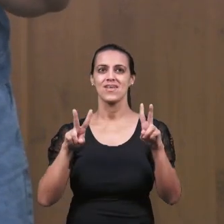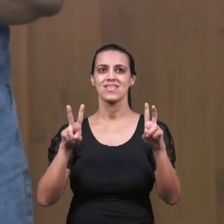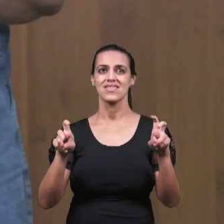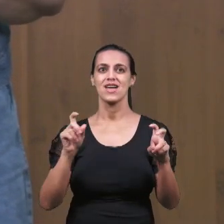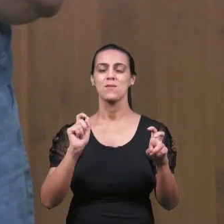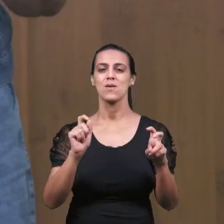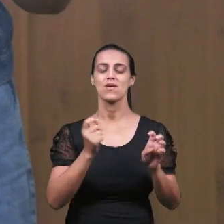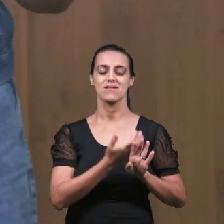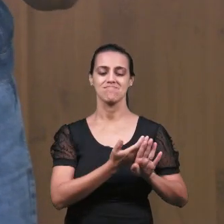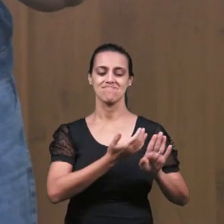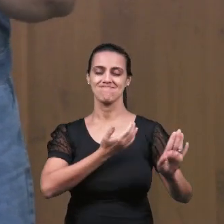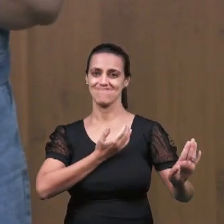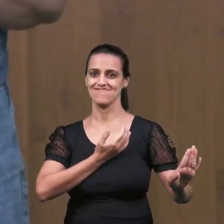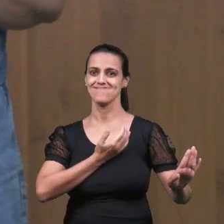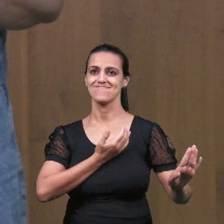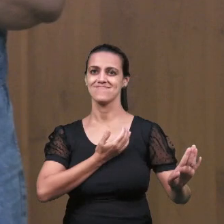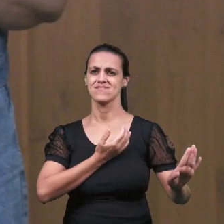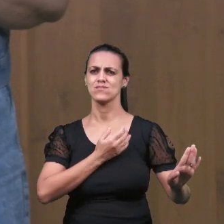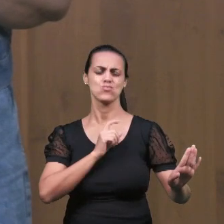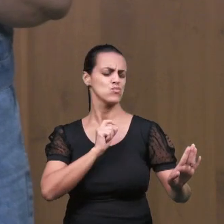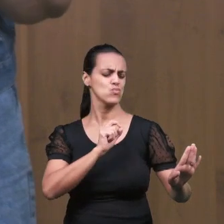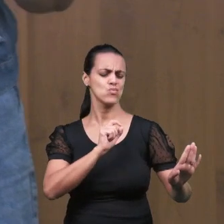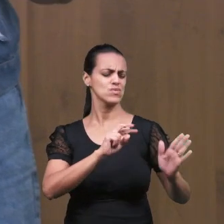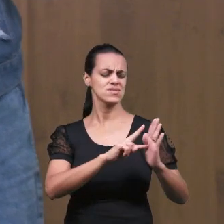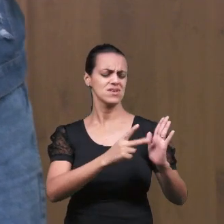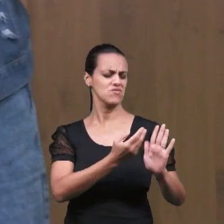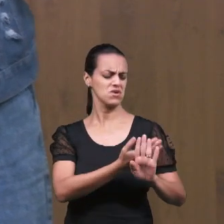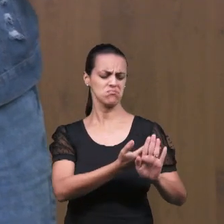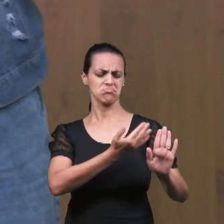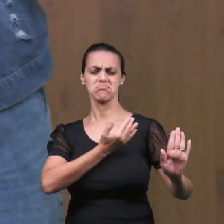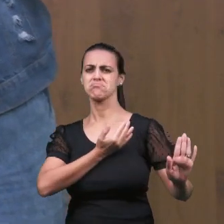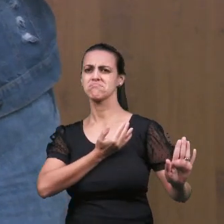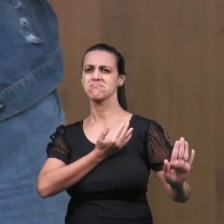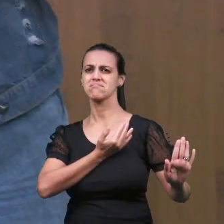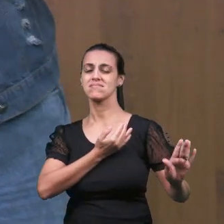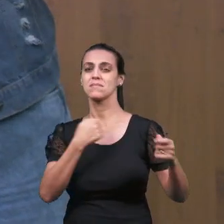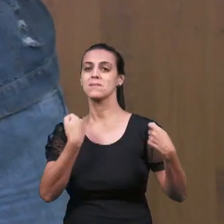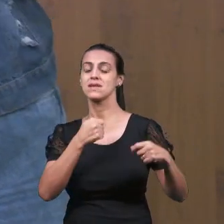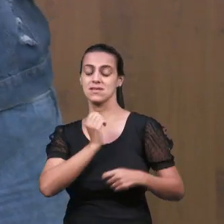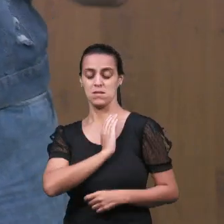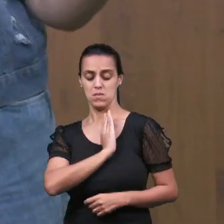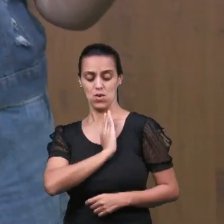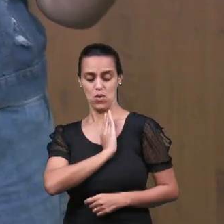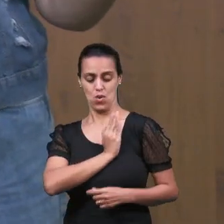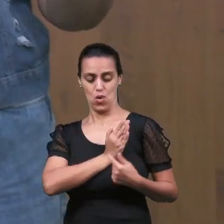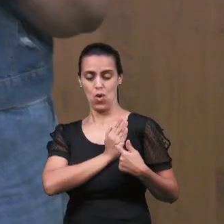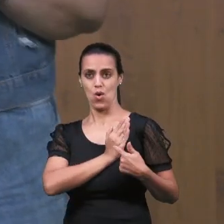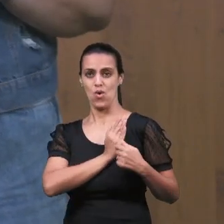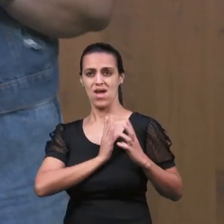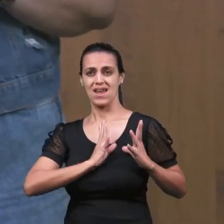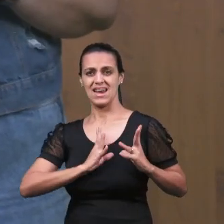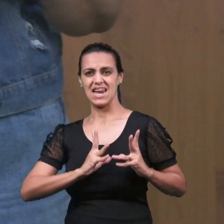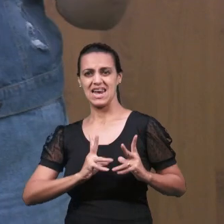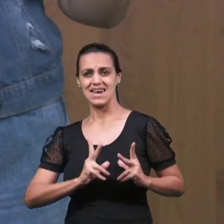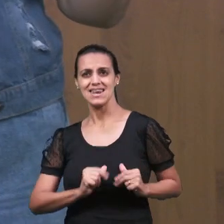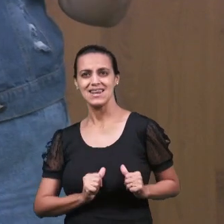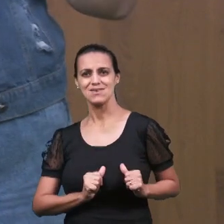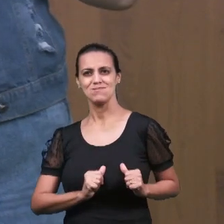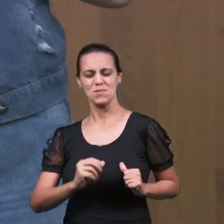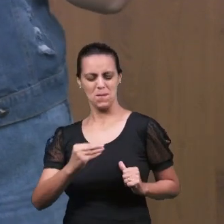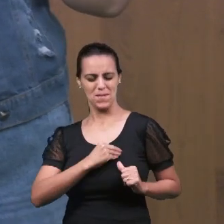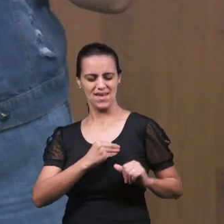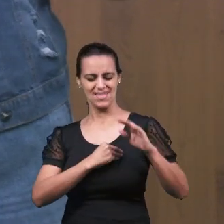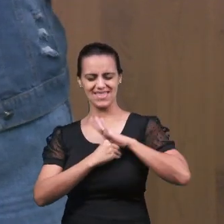et adolescents et tous qui nous assistent dans la paix du Seigneur Jésus. La thématique de notre étude porte sur